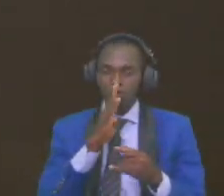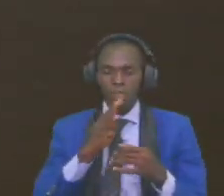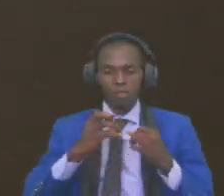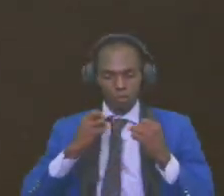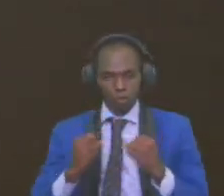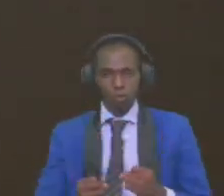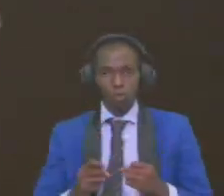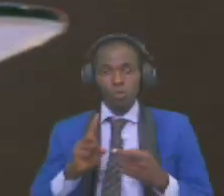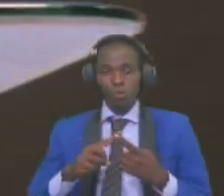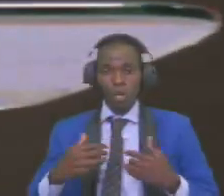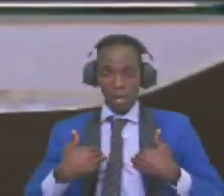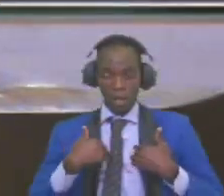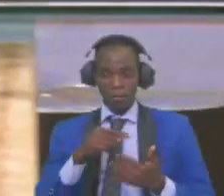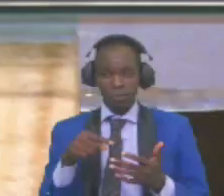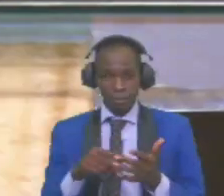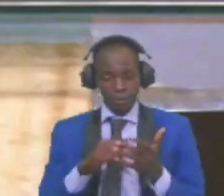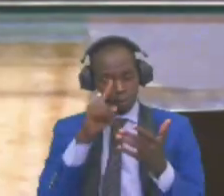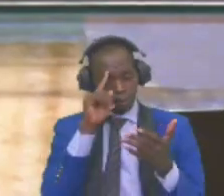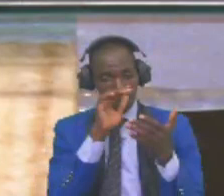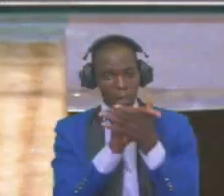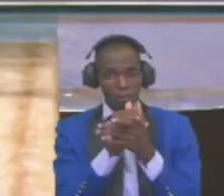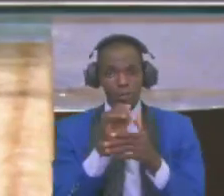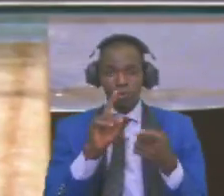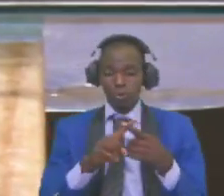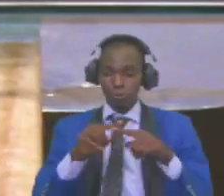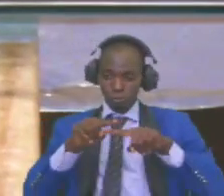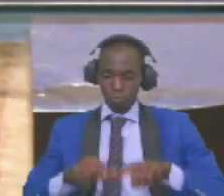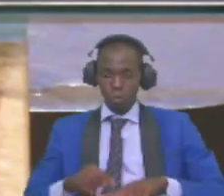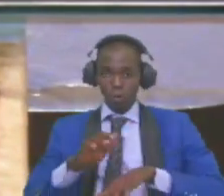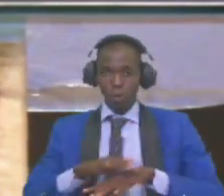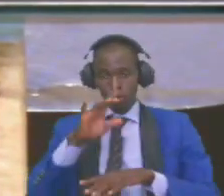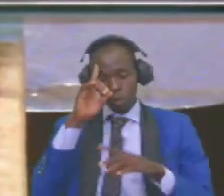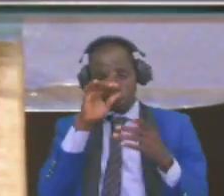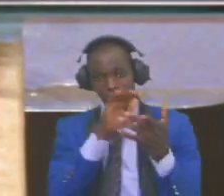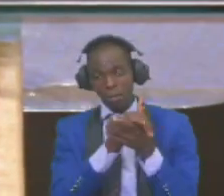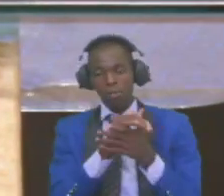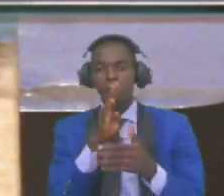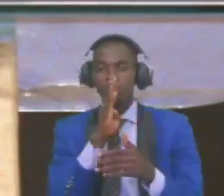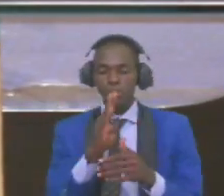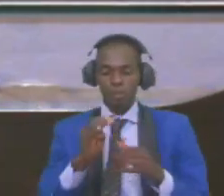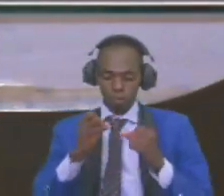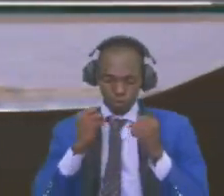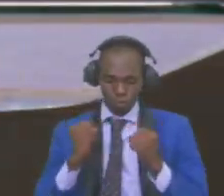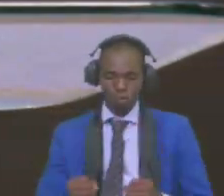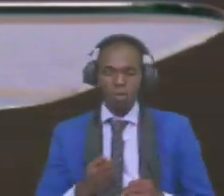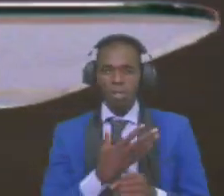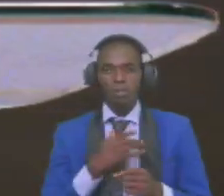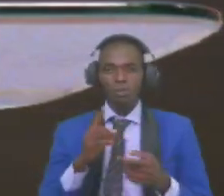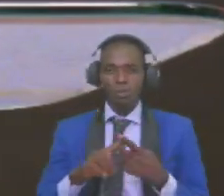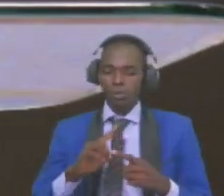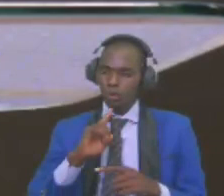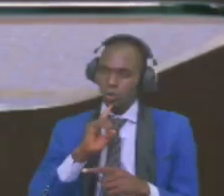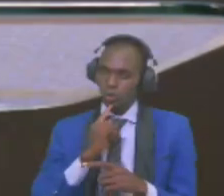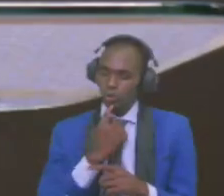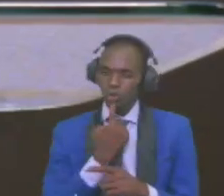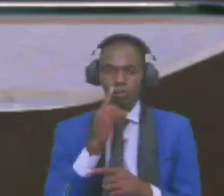pour avoir la position et pour sa tâche s accrocher à cette position